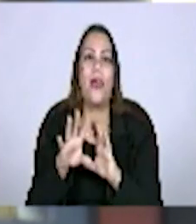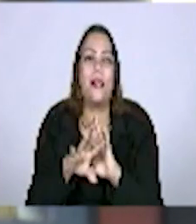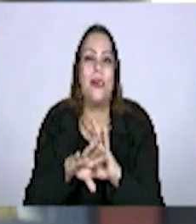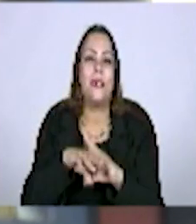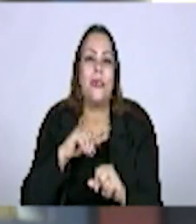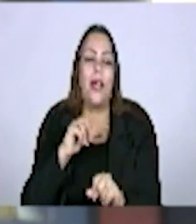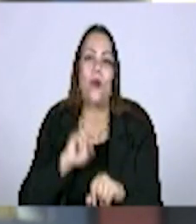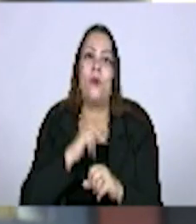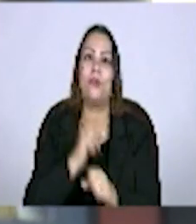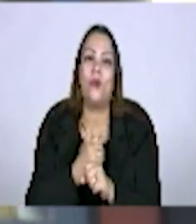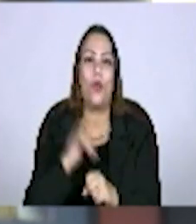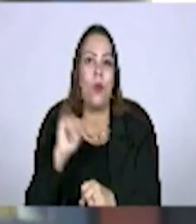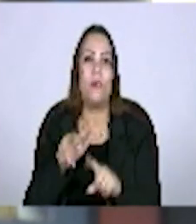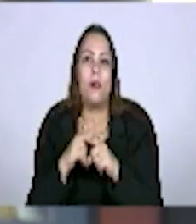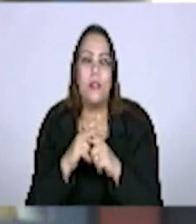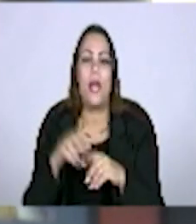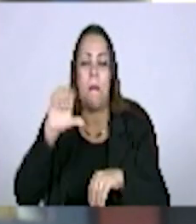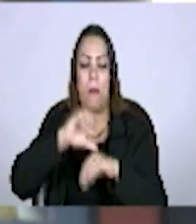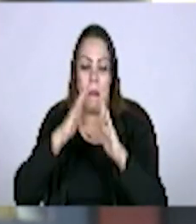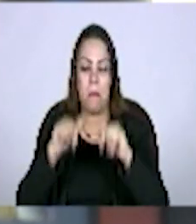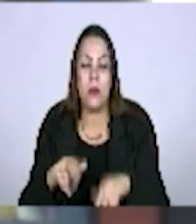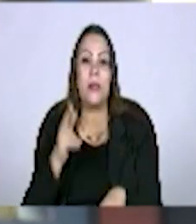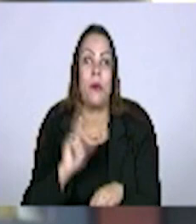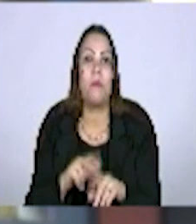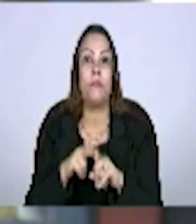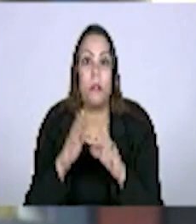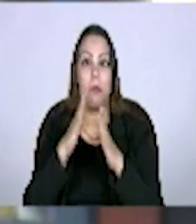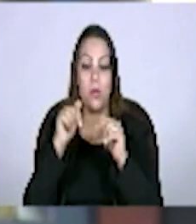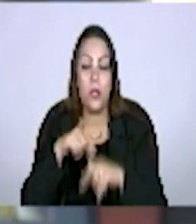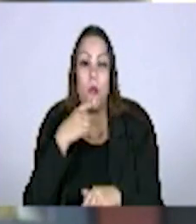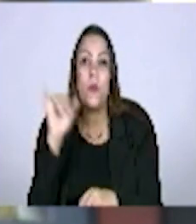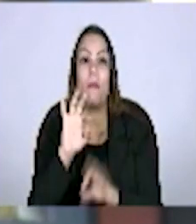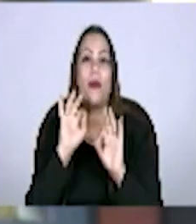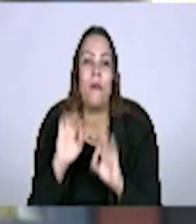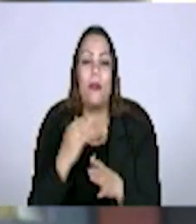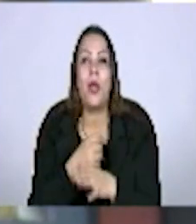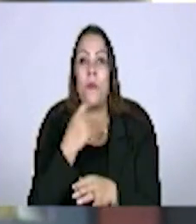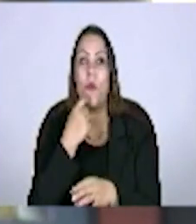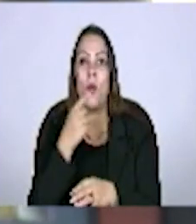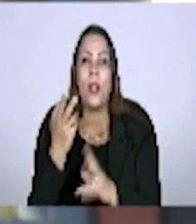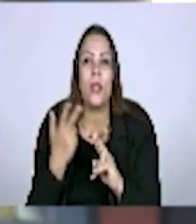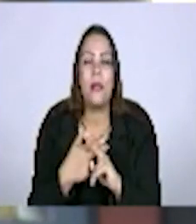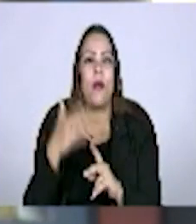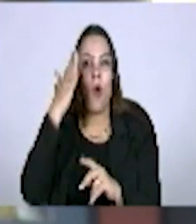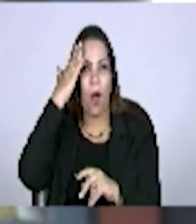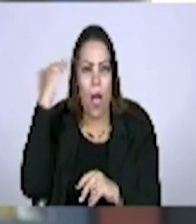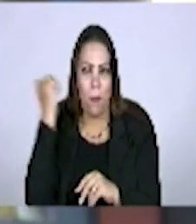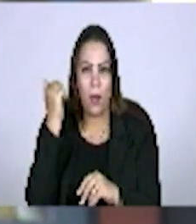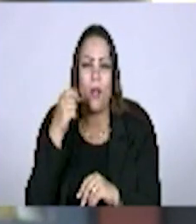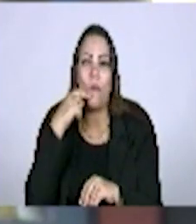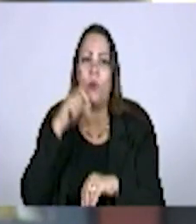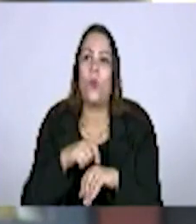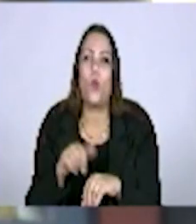بالانتاج والاهتمام بالتصنيع المحلي لان التصنيع المحلي دي مساله مهمه جدا وده اللي دفع احد الخبراء